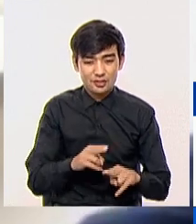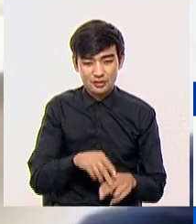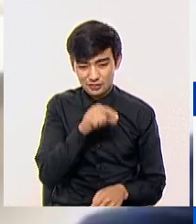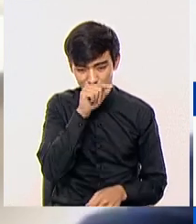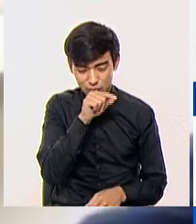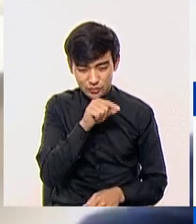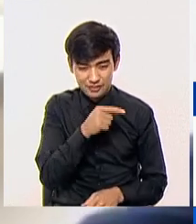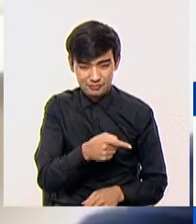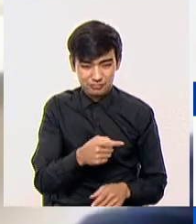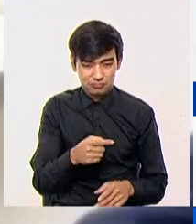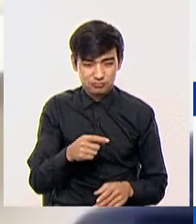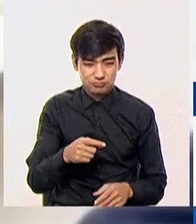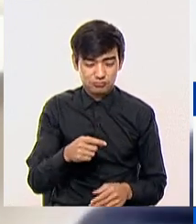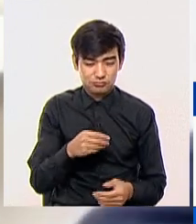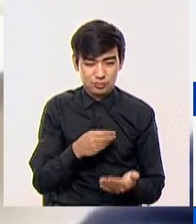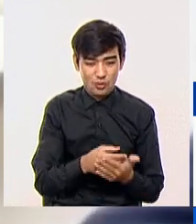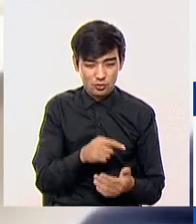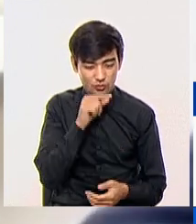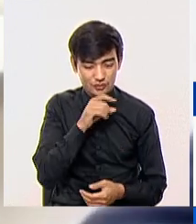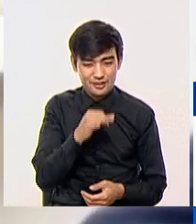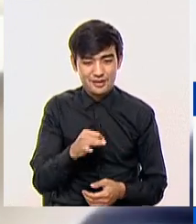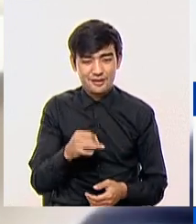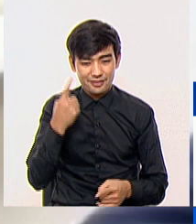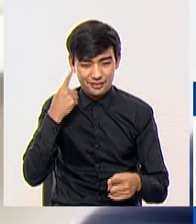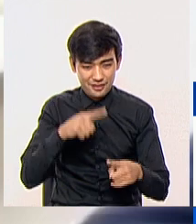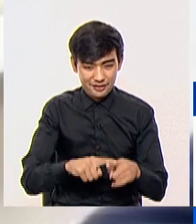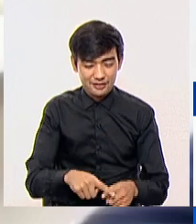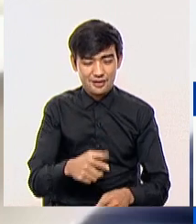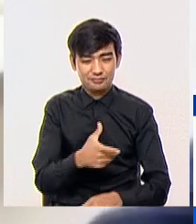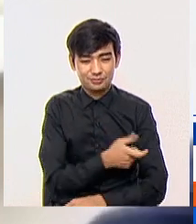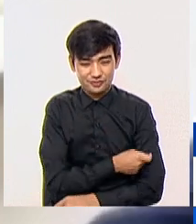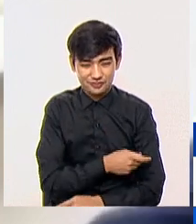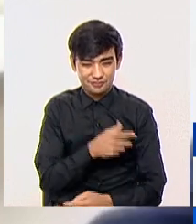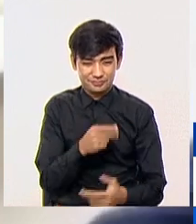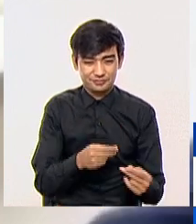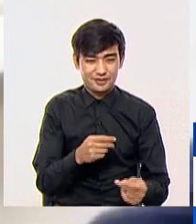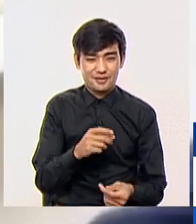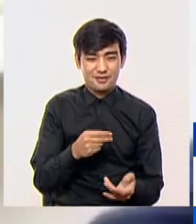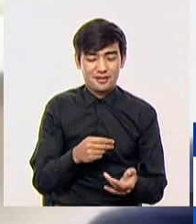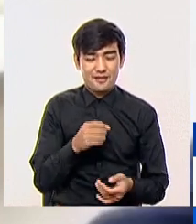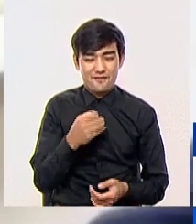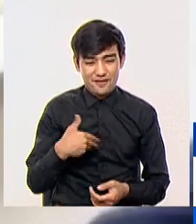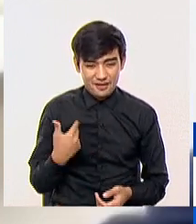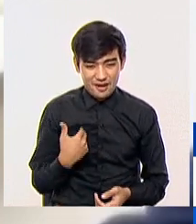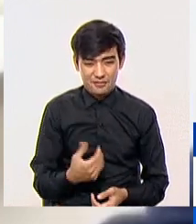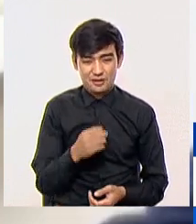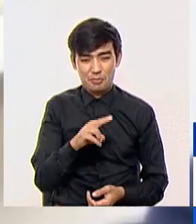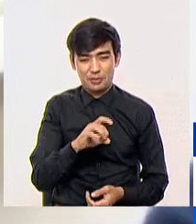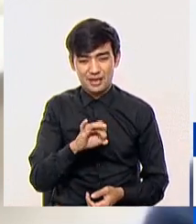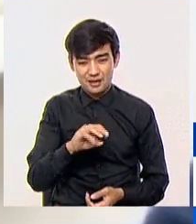құс, оборудование, вакцины, медикаменты, витамины,